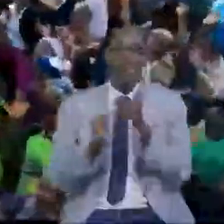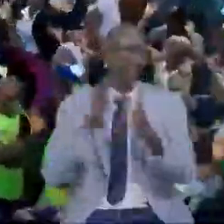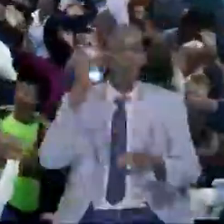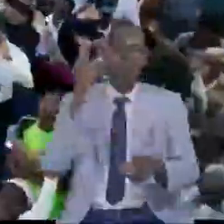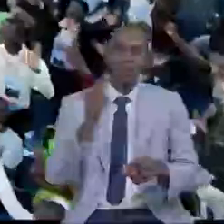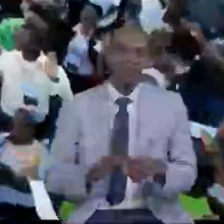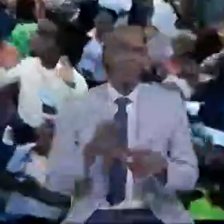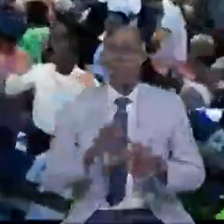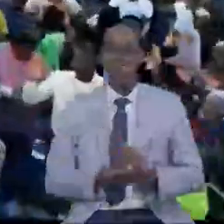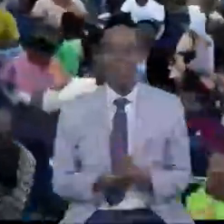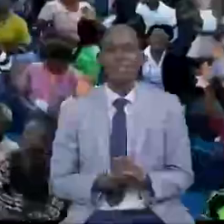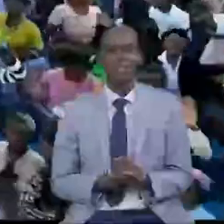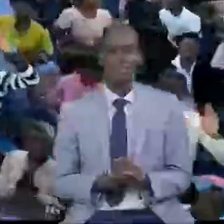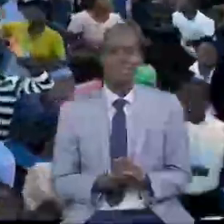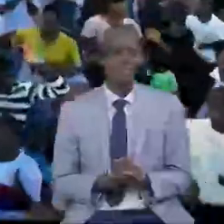Jésus.